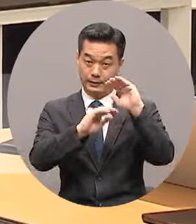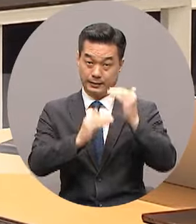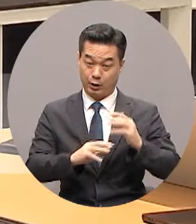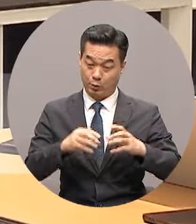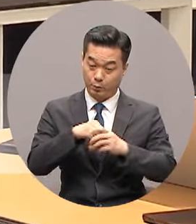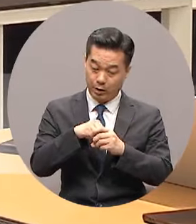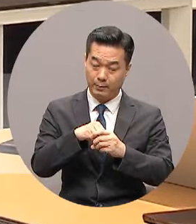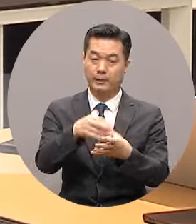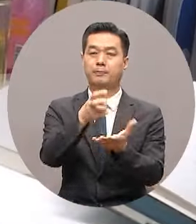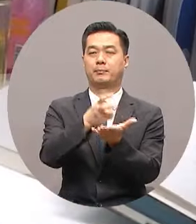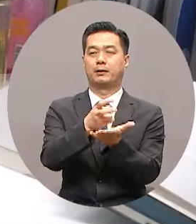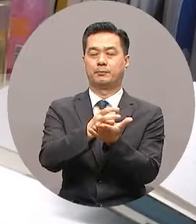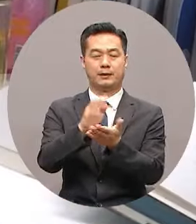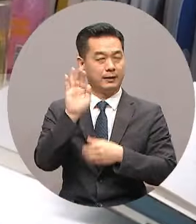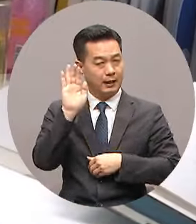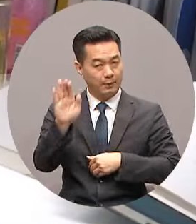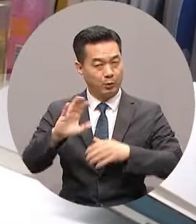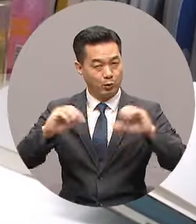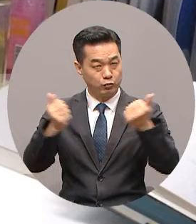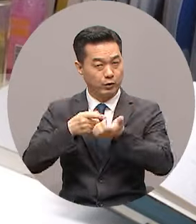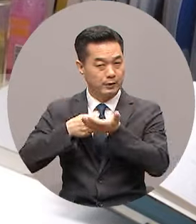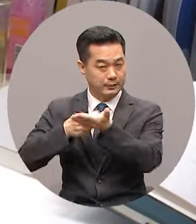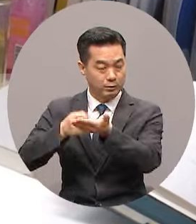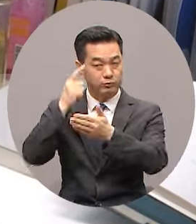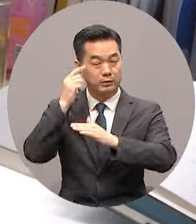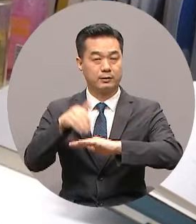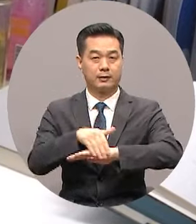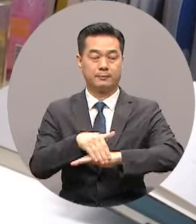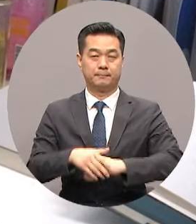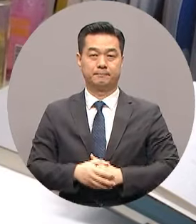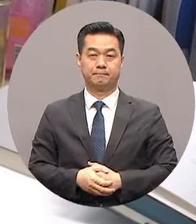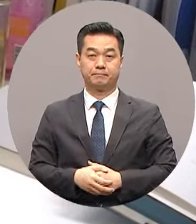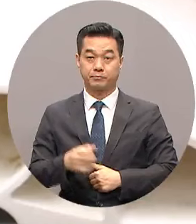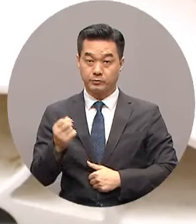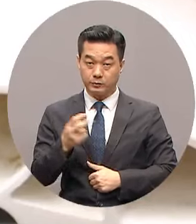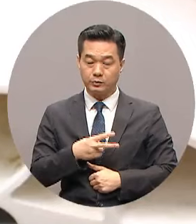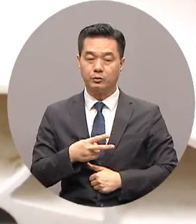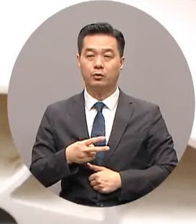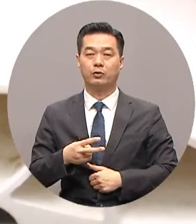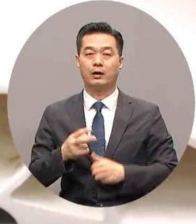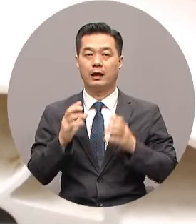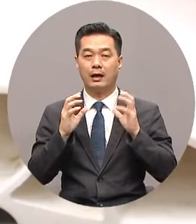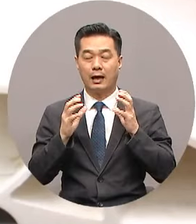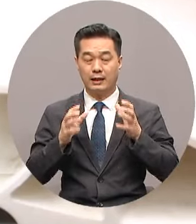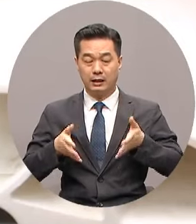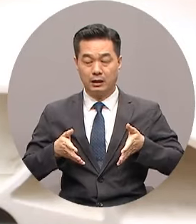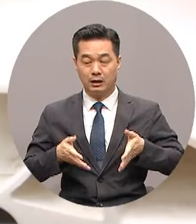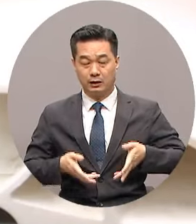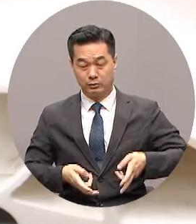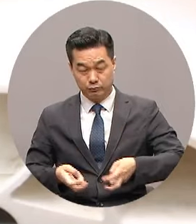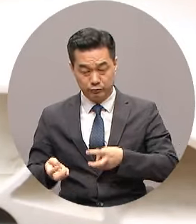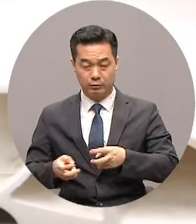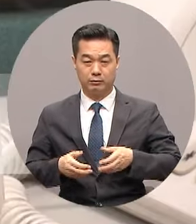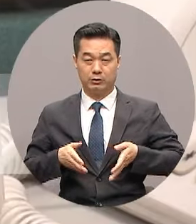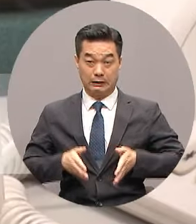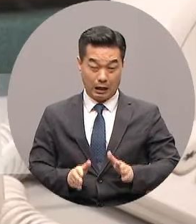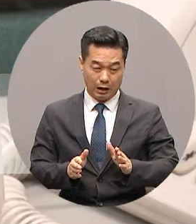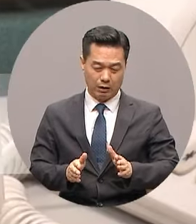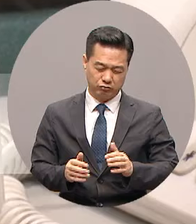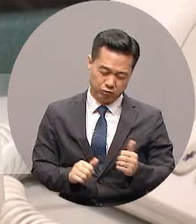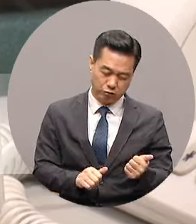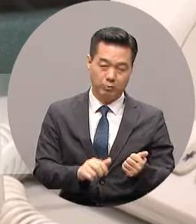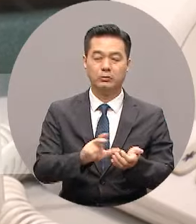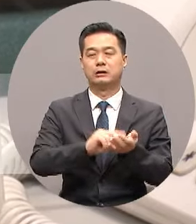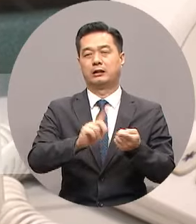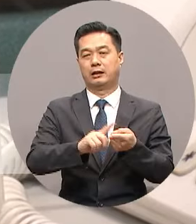포함한 법안을 조만간 국회에 제출할 예정입니다 아울러 유사산 휴가 확대가 중소 영세 기업에는 부담이 될 수